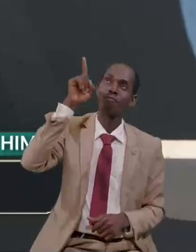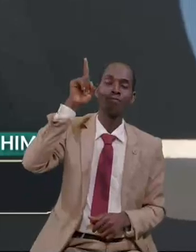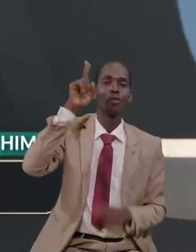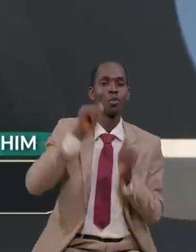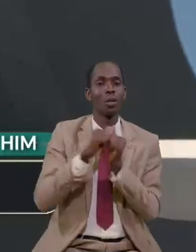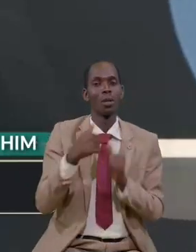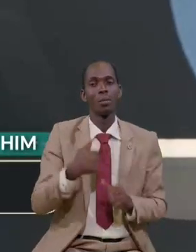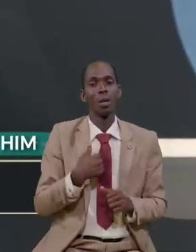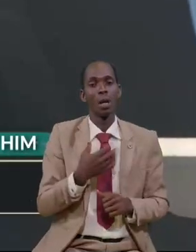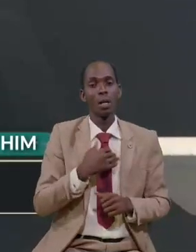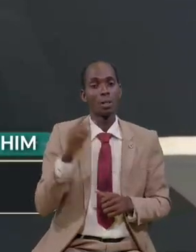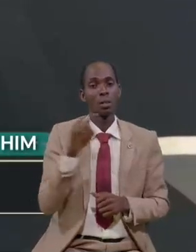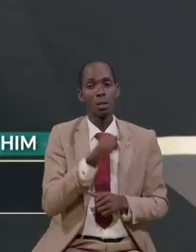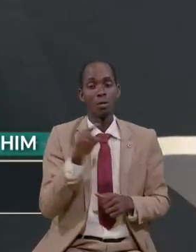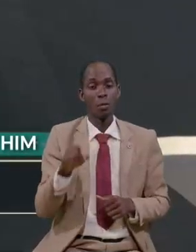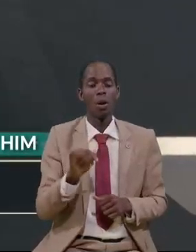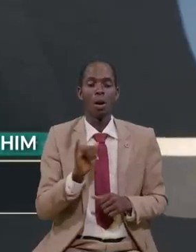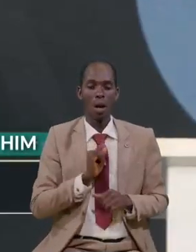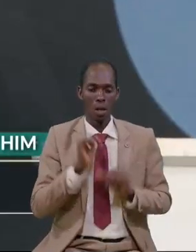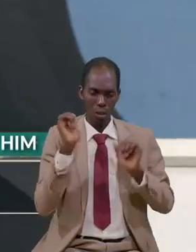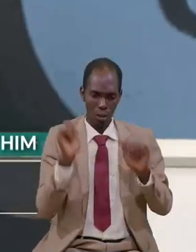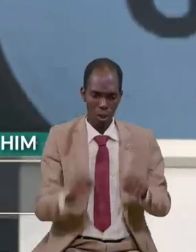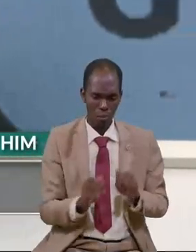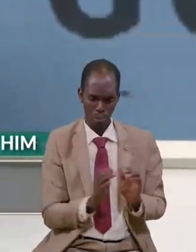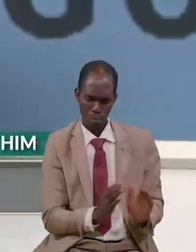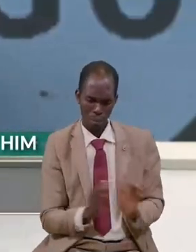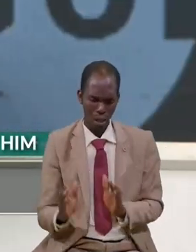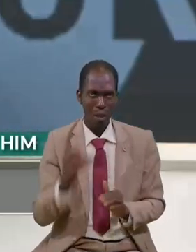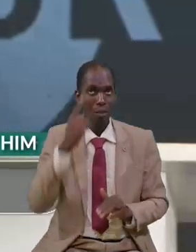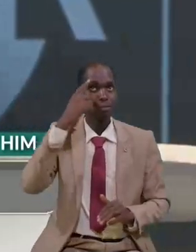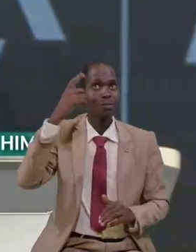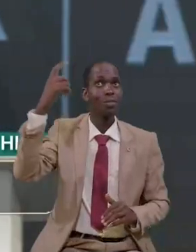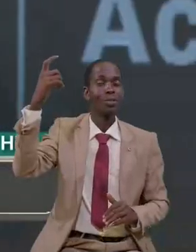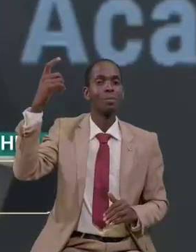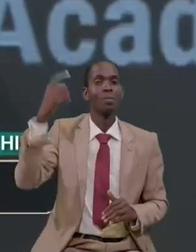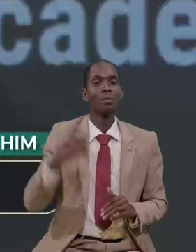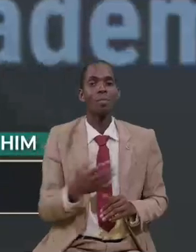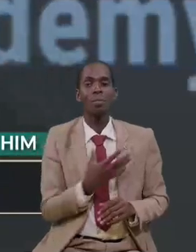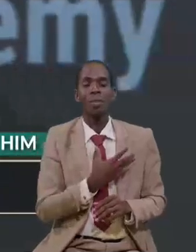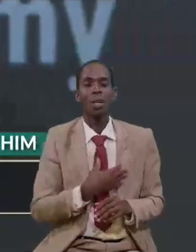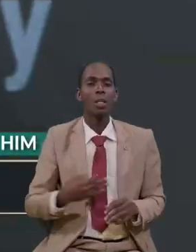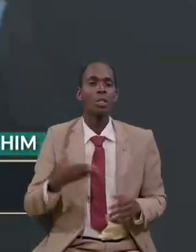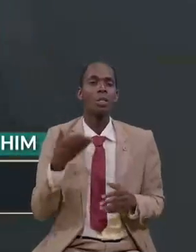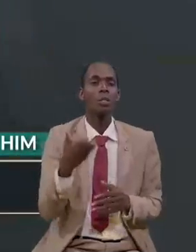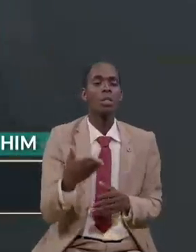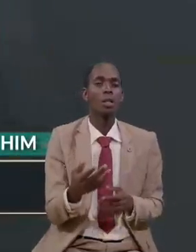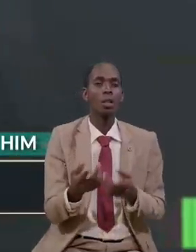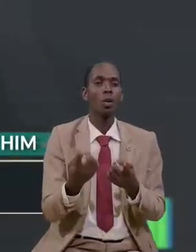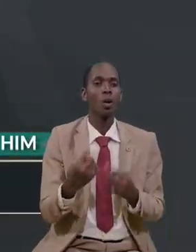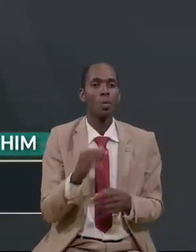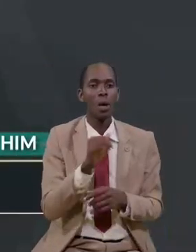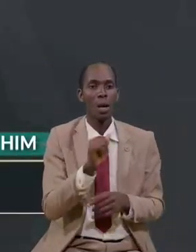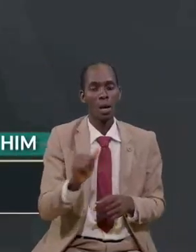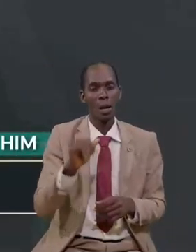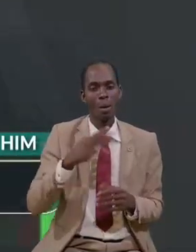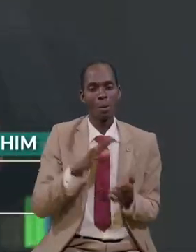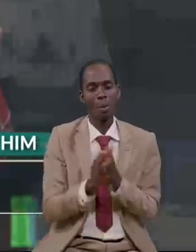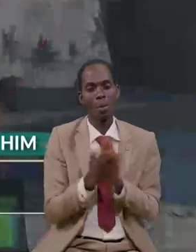vie. Et je peux être destiné à quelque chose pour devenir un homme de